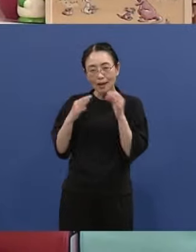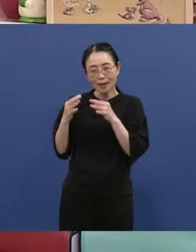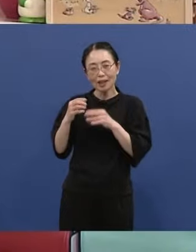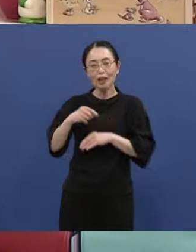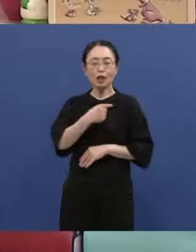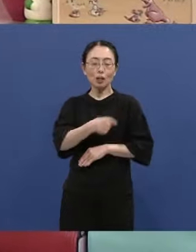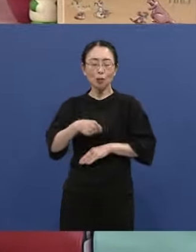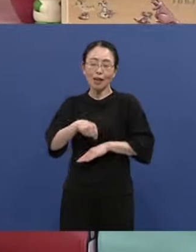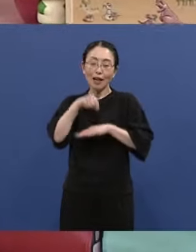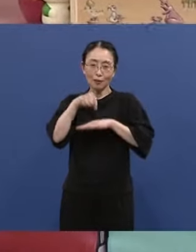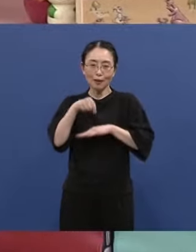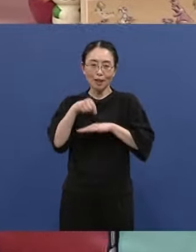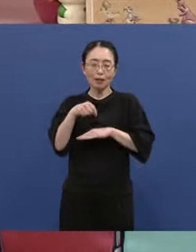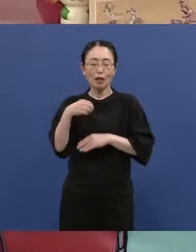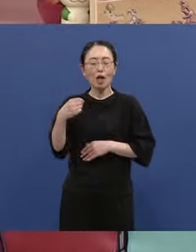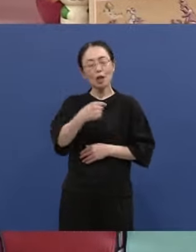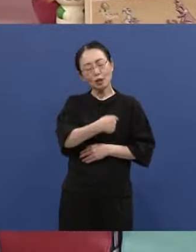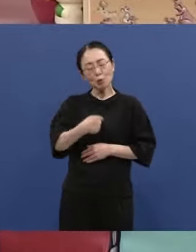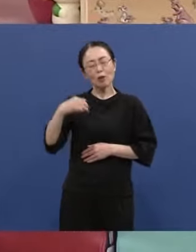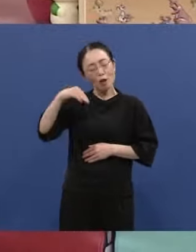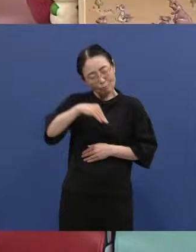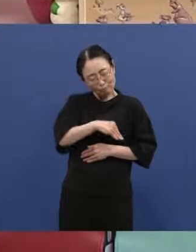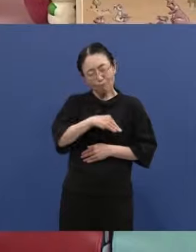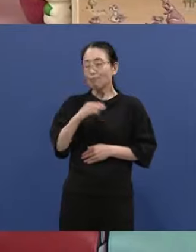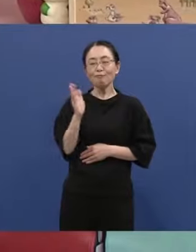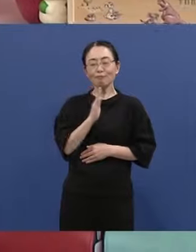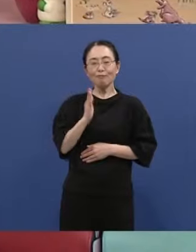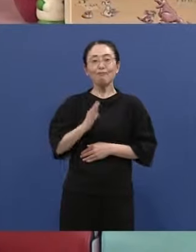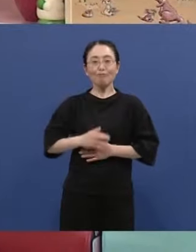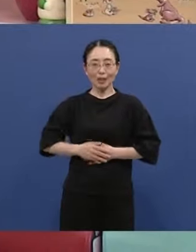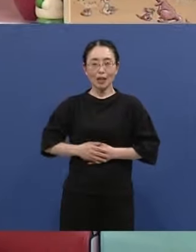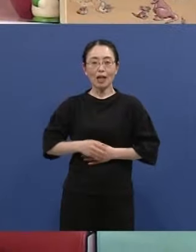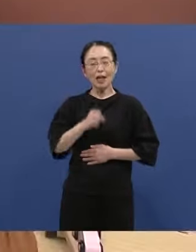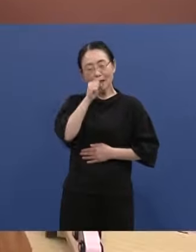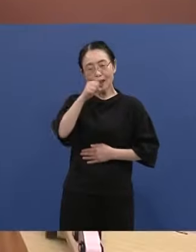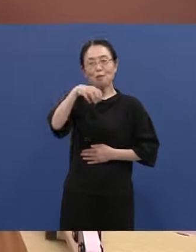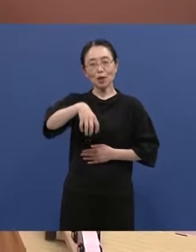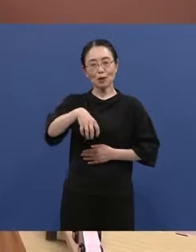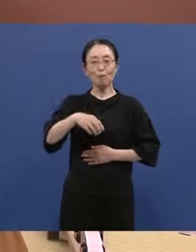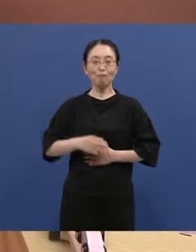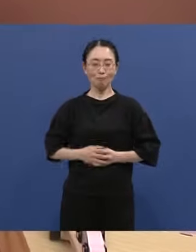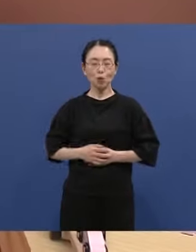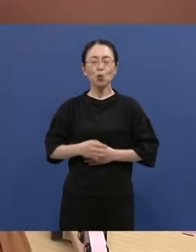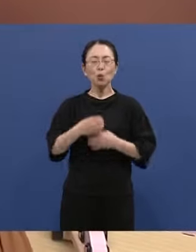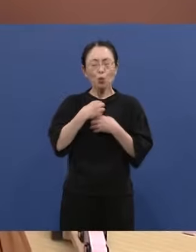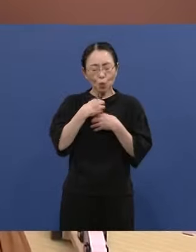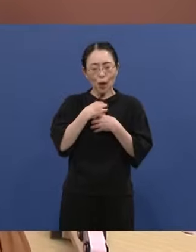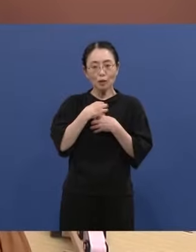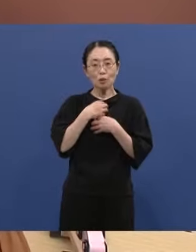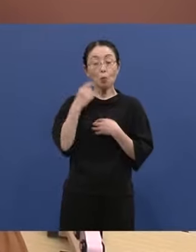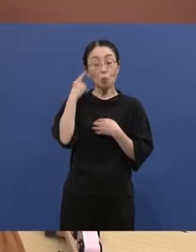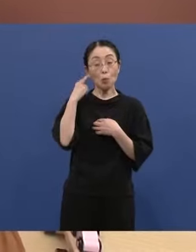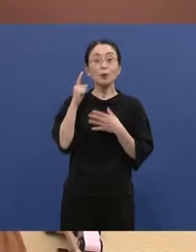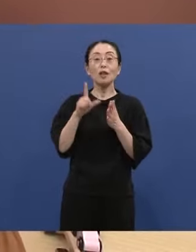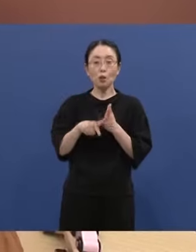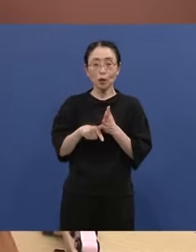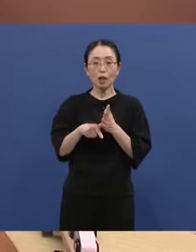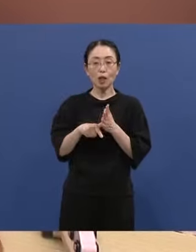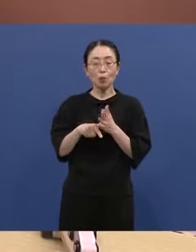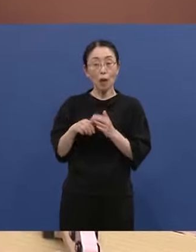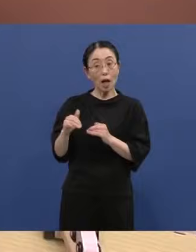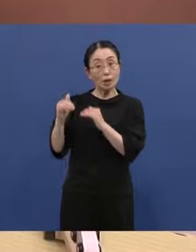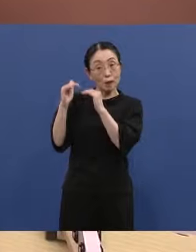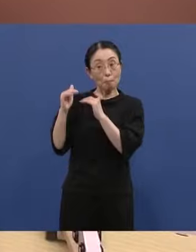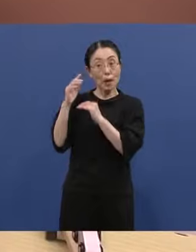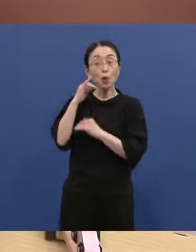こうあんまり沈んだりしなくなったから、いい場所だなと。ちょっと不安やなと思ったこととかと、その先